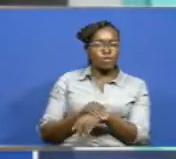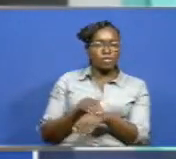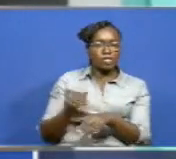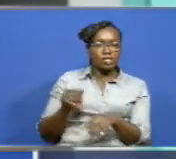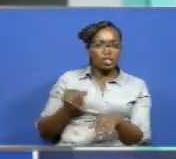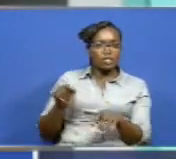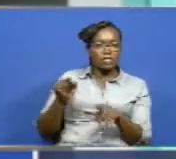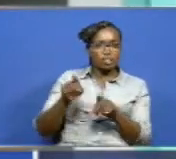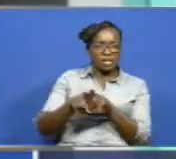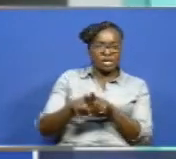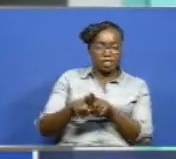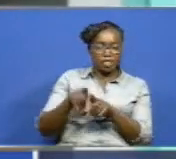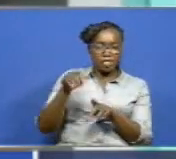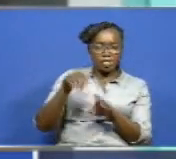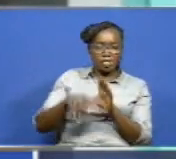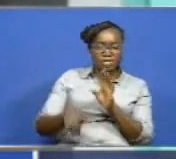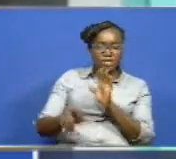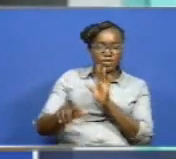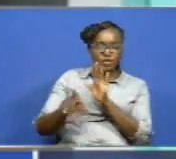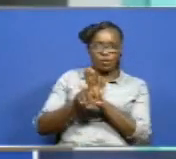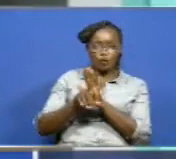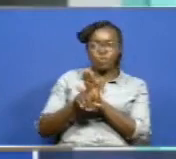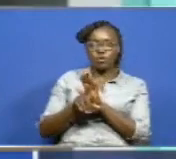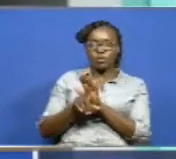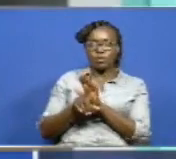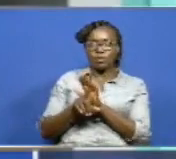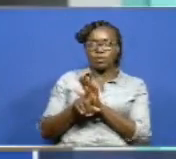sister-in-law. She has been